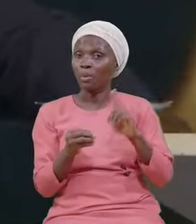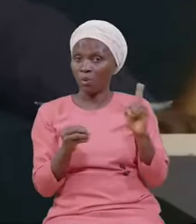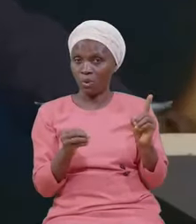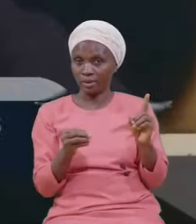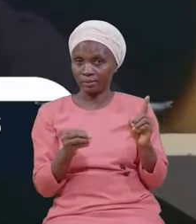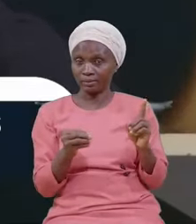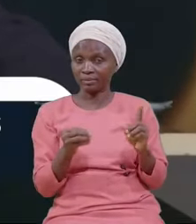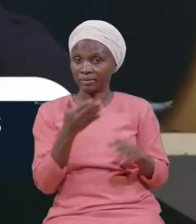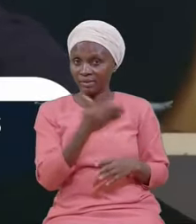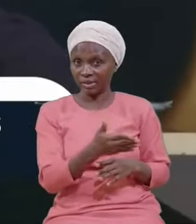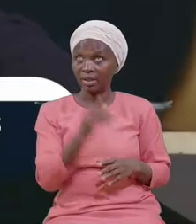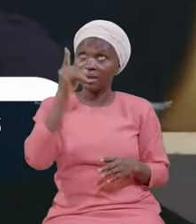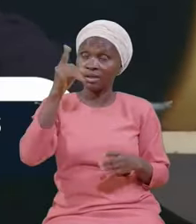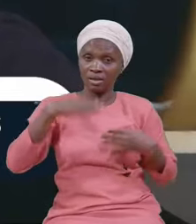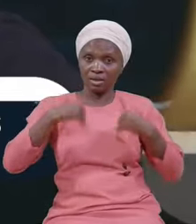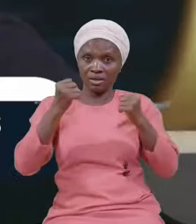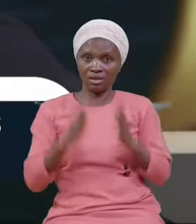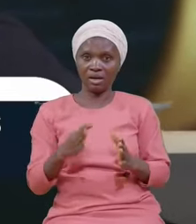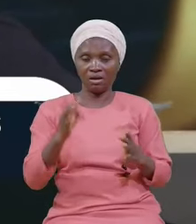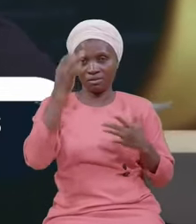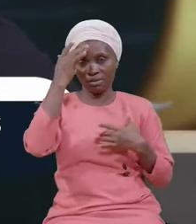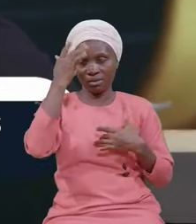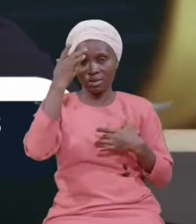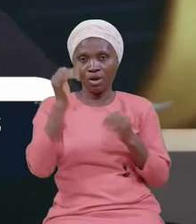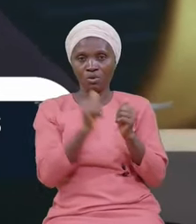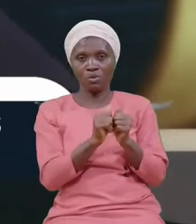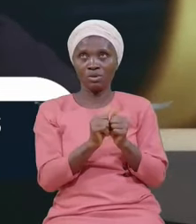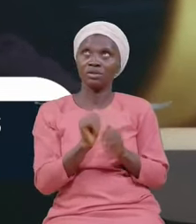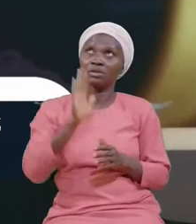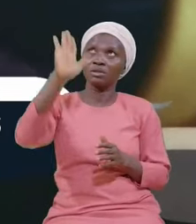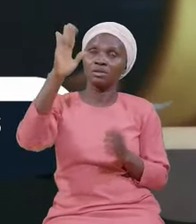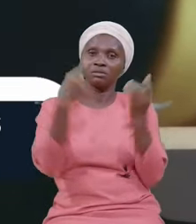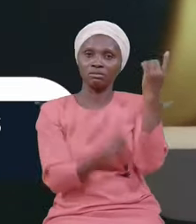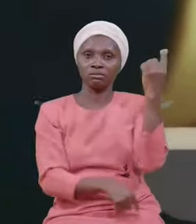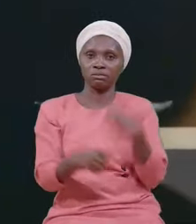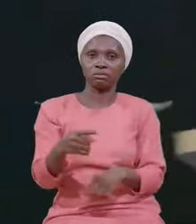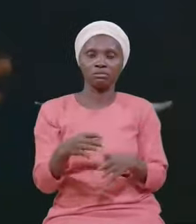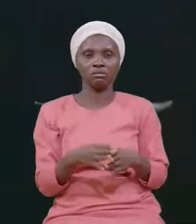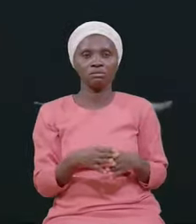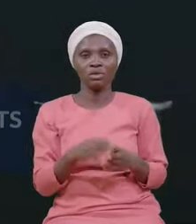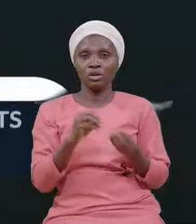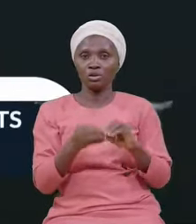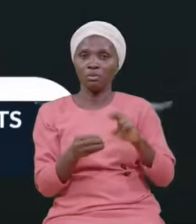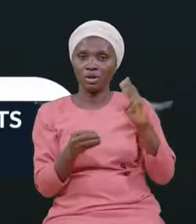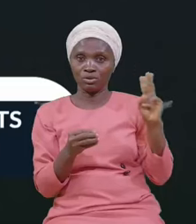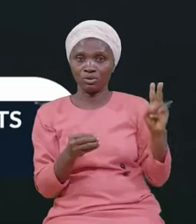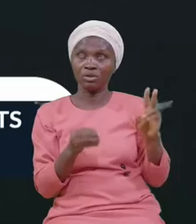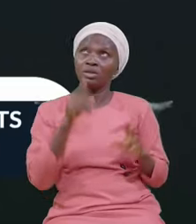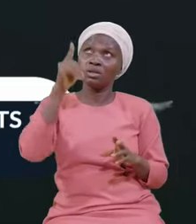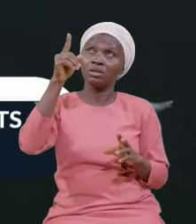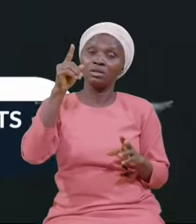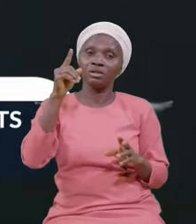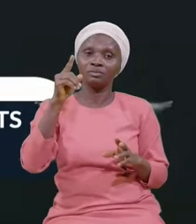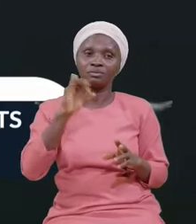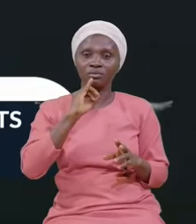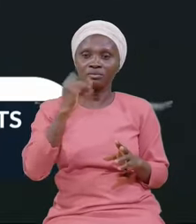Il est le guérisseur. Premier élément, le guérisseur des malades par sa maîtrise. Deuxième élément, l'héritier